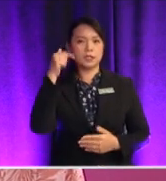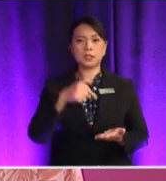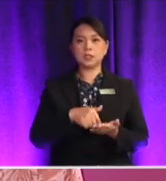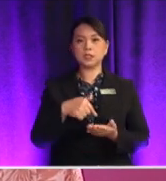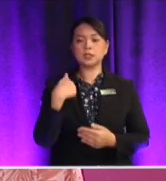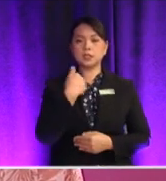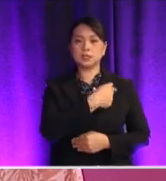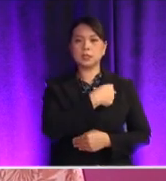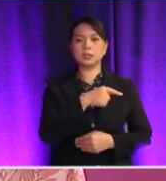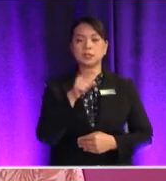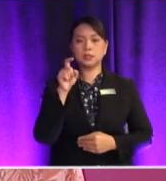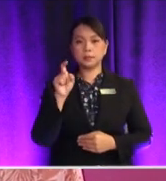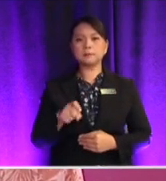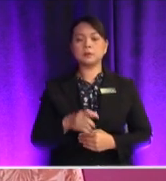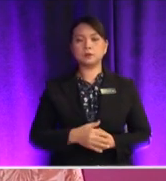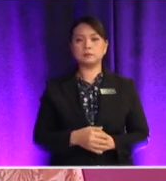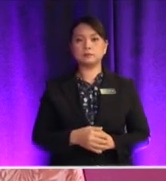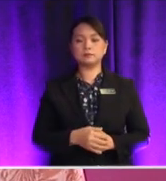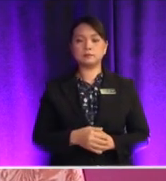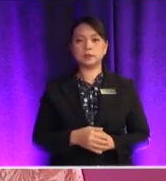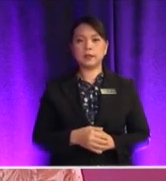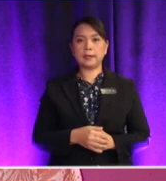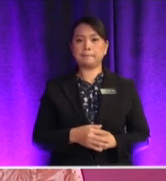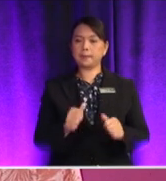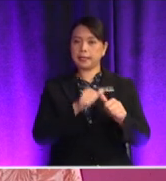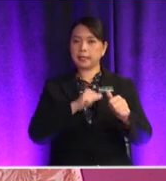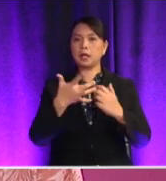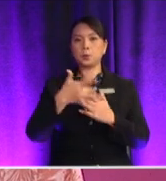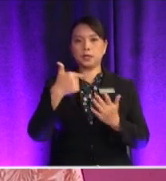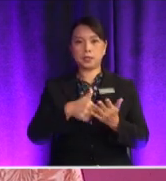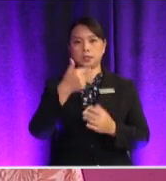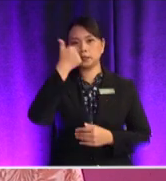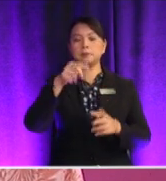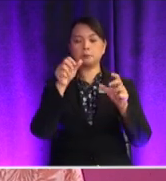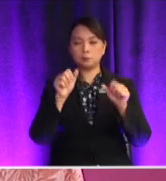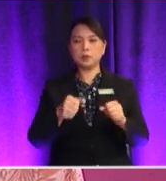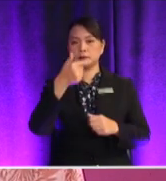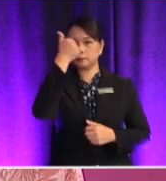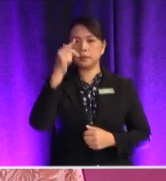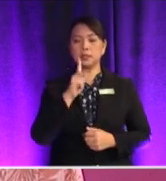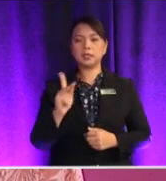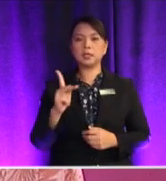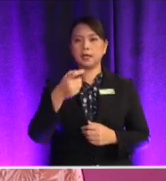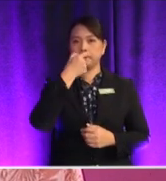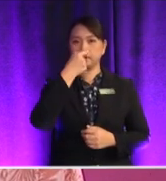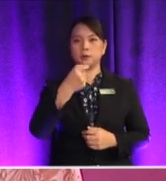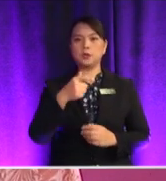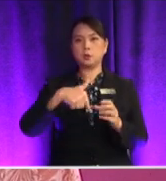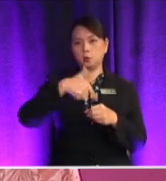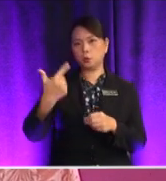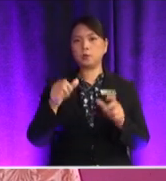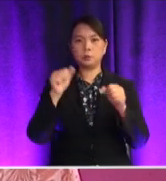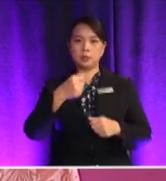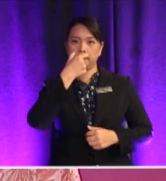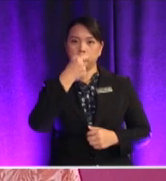takis lebih awal lagi. Kerana ini boleh menyebabkan banyak pengaruh-pengaruh luar akan mempengaruhi kita